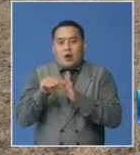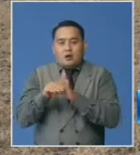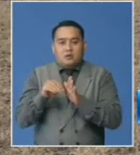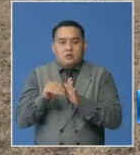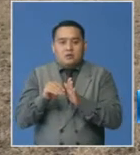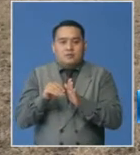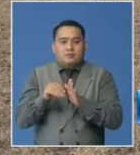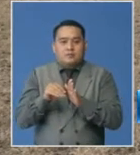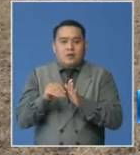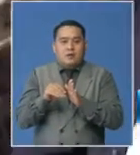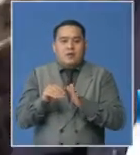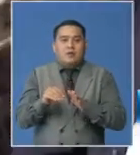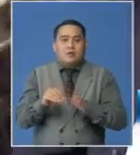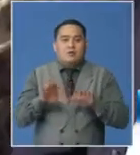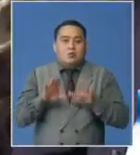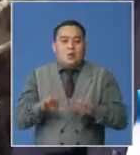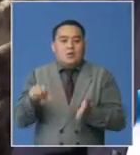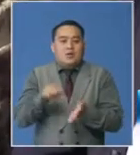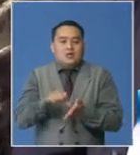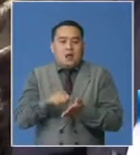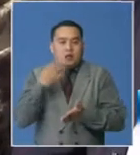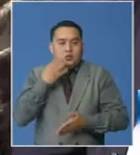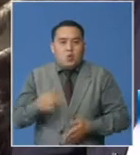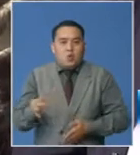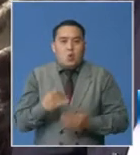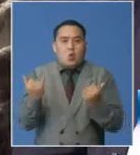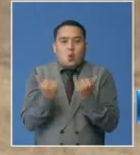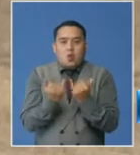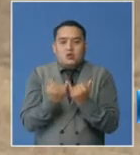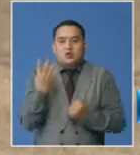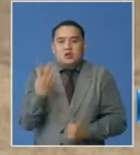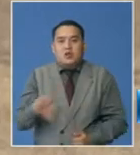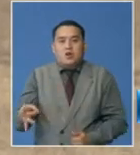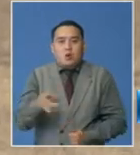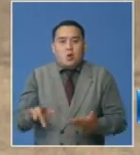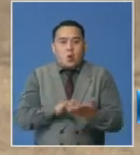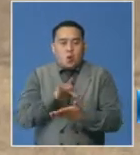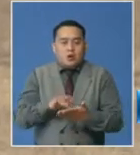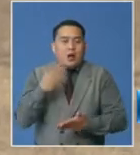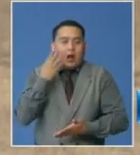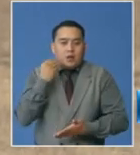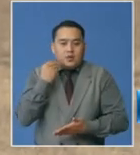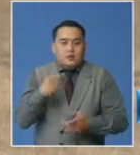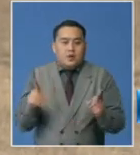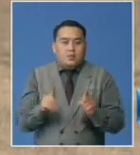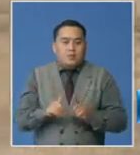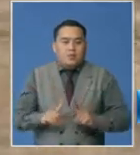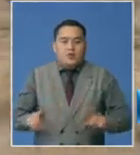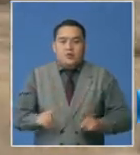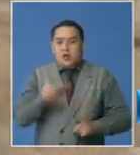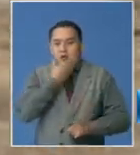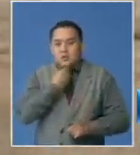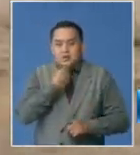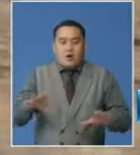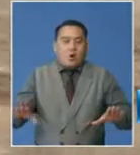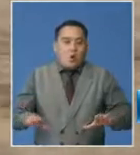«Житесу Жюреге». Причем не только представители Алматинской области, но и гости из четырех регионов и города Алматы. Изящные кони со своими не менее